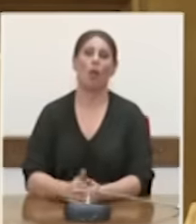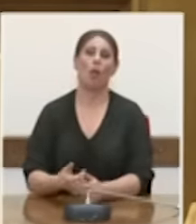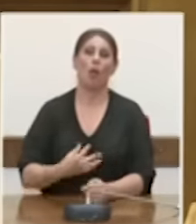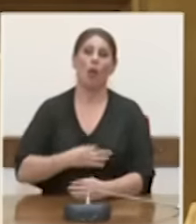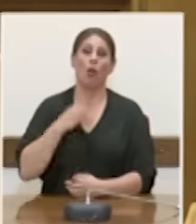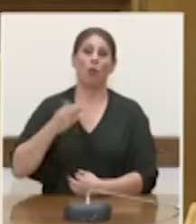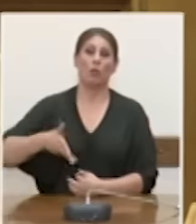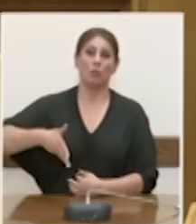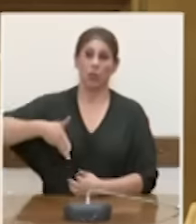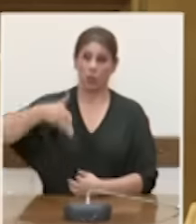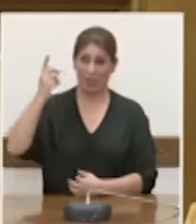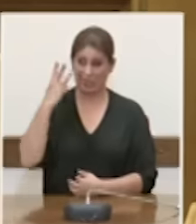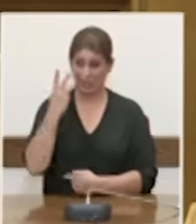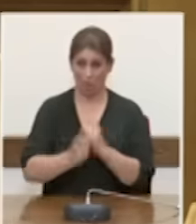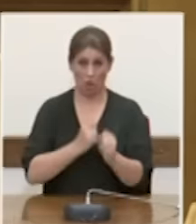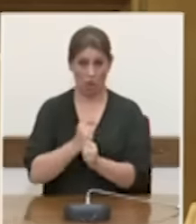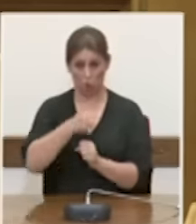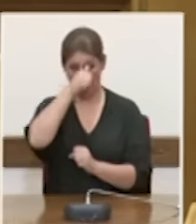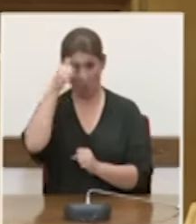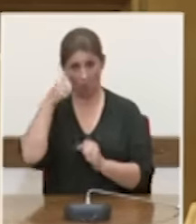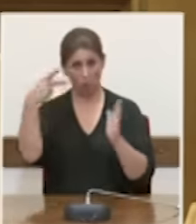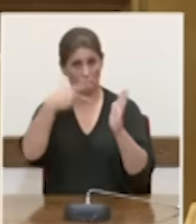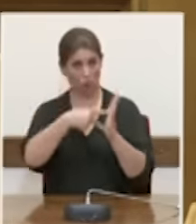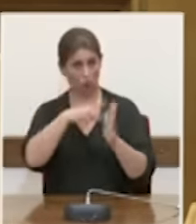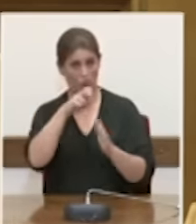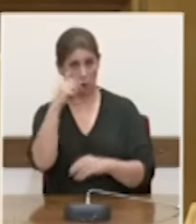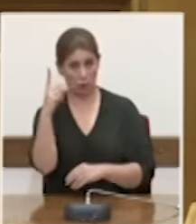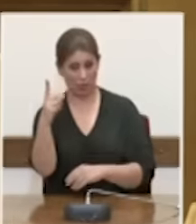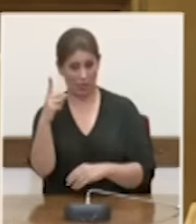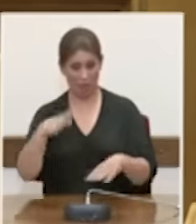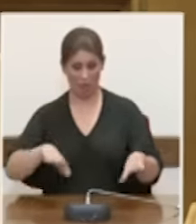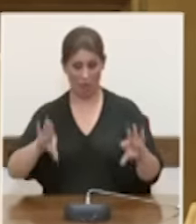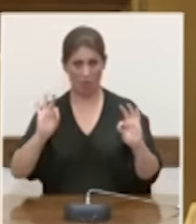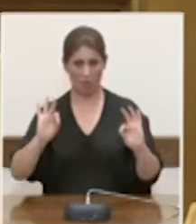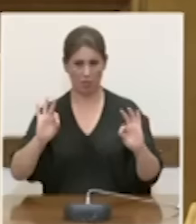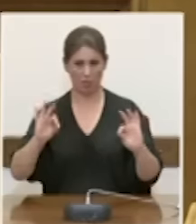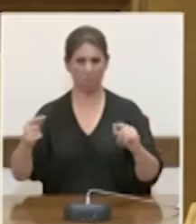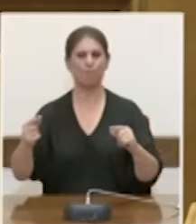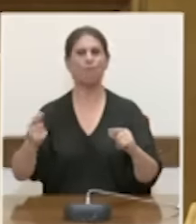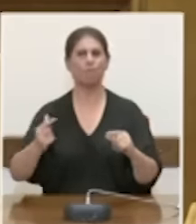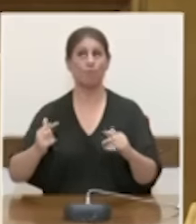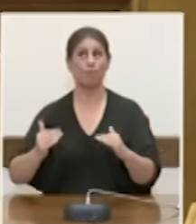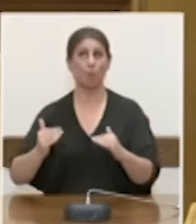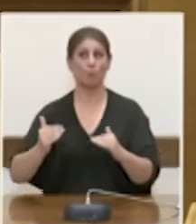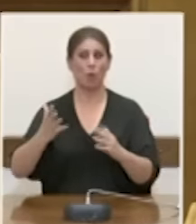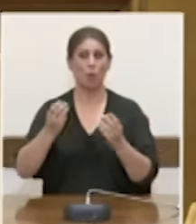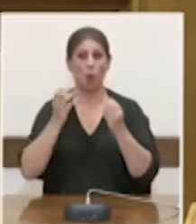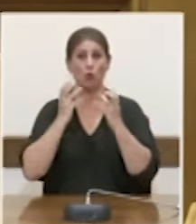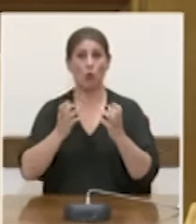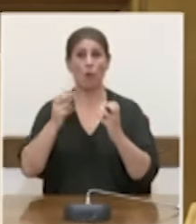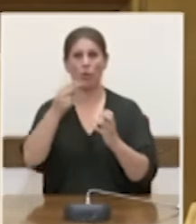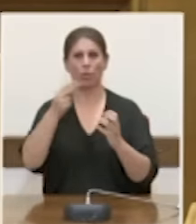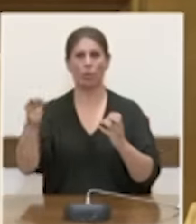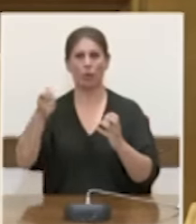τώρα, από το καλοκαίρι του 2021 που άρχισε να οξύνεται το πρόβλημα της ακρίβειας, παριστάνει